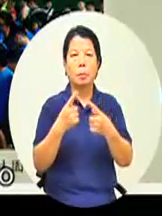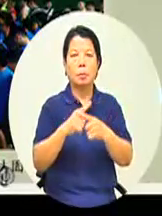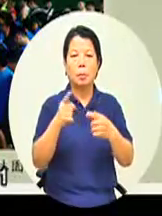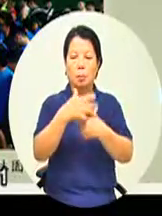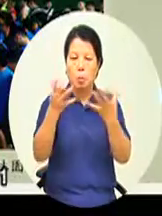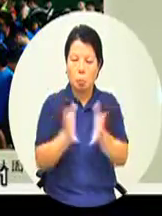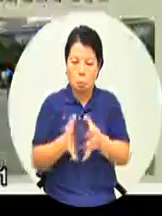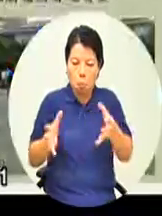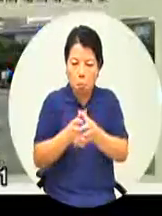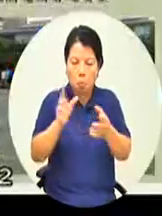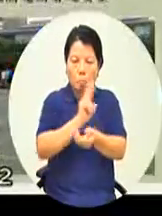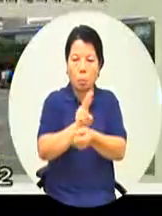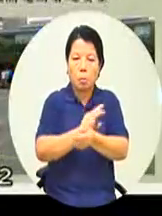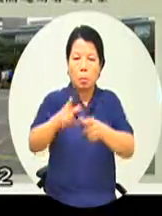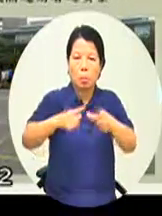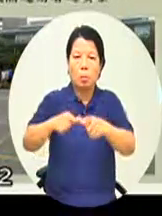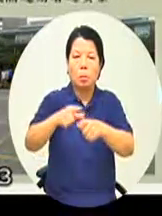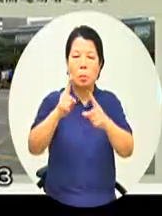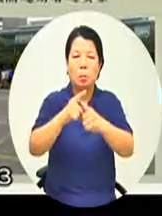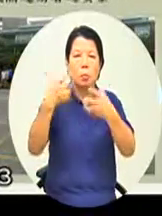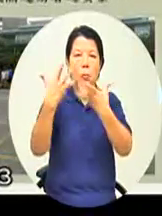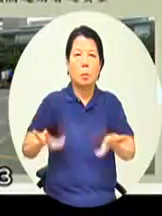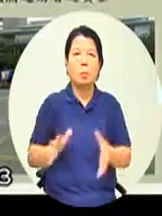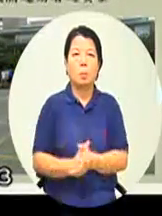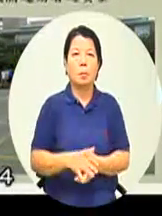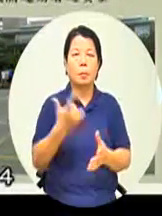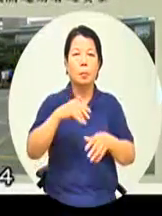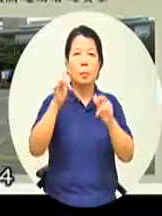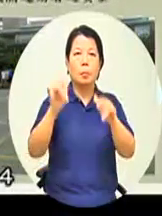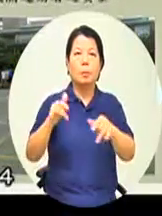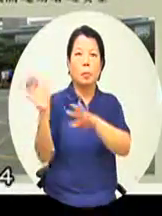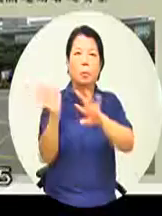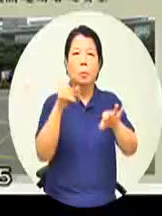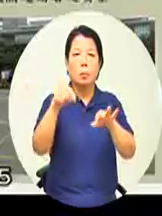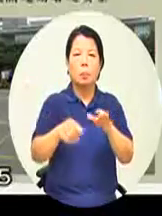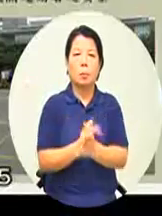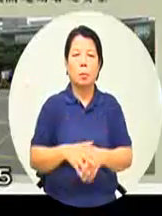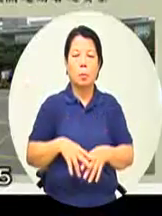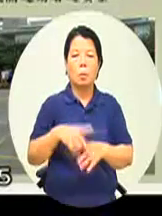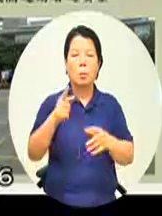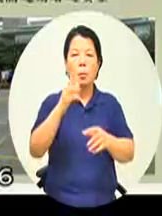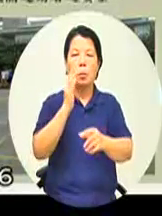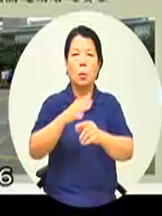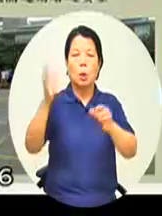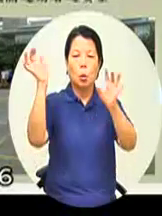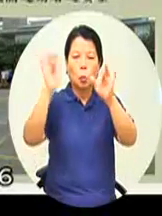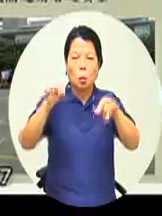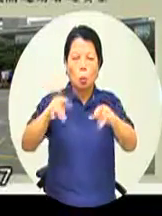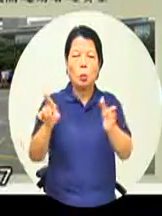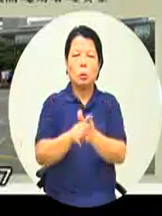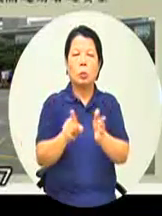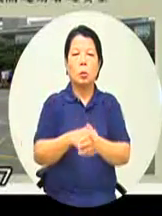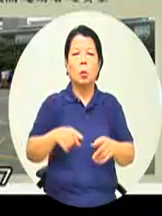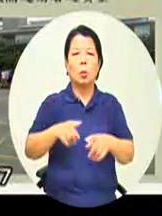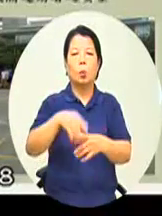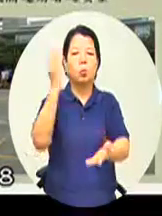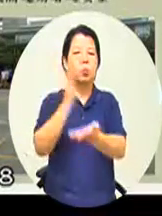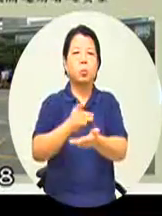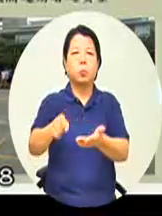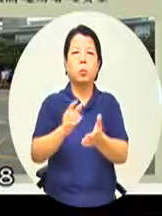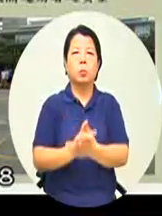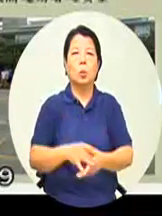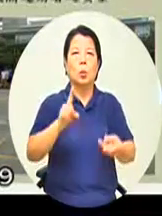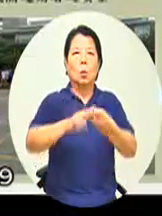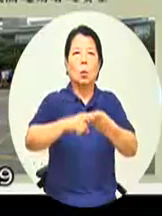人你看在风雨的时候中断比赛没办法进行这边是在王宫国小